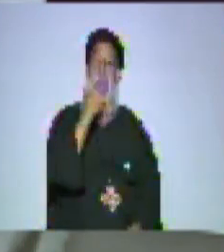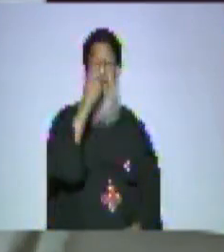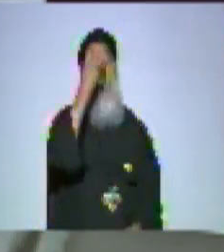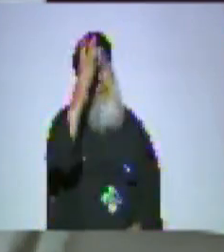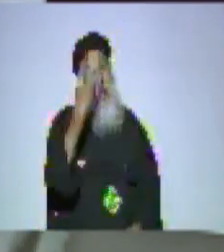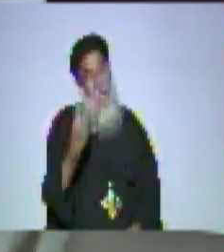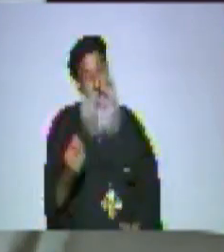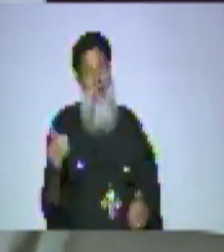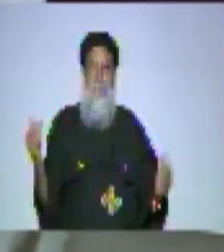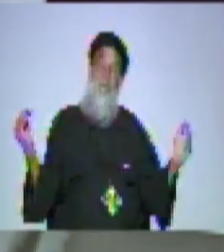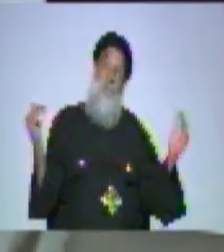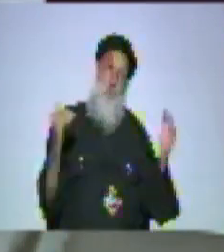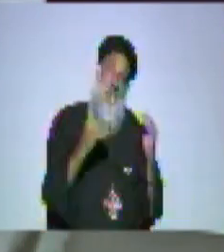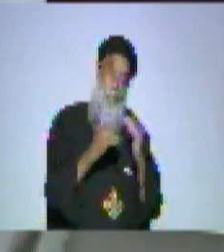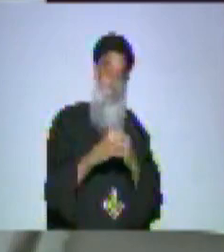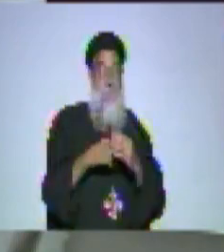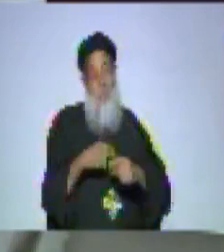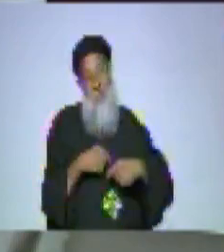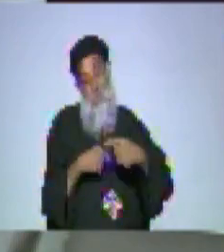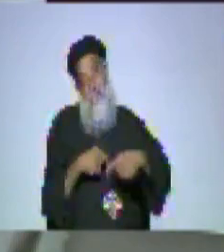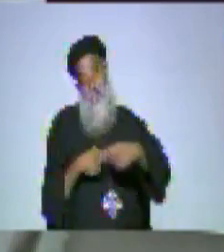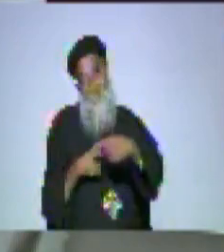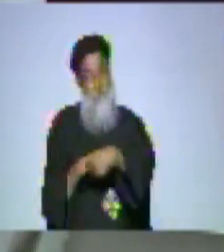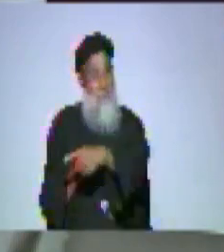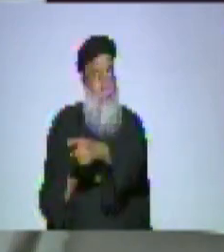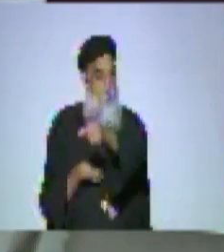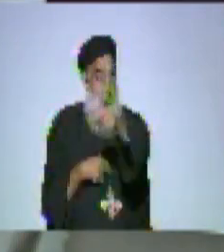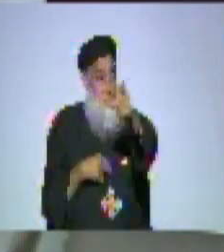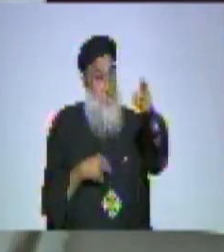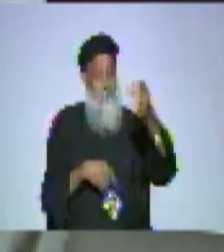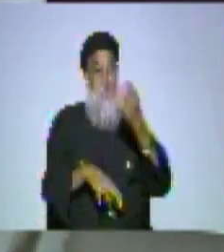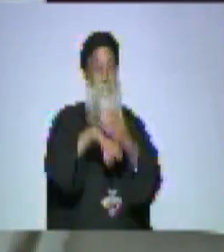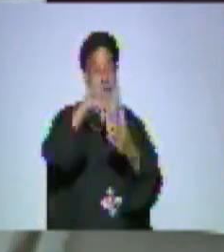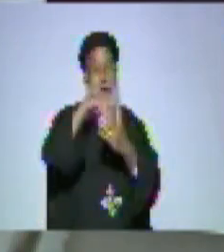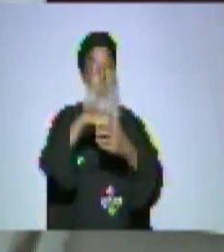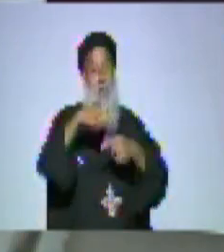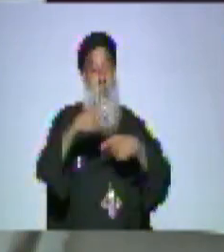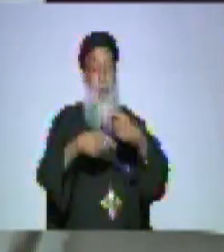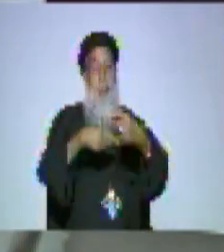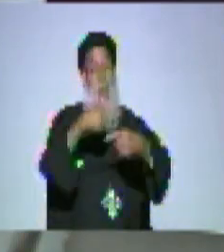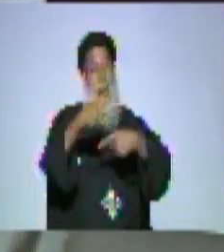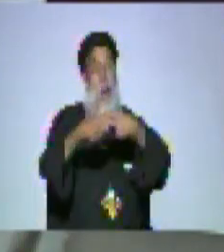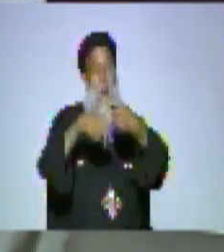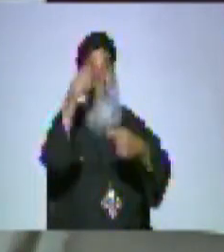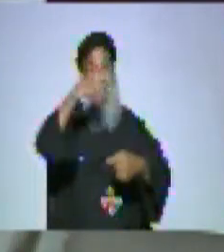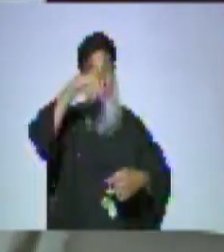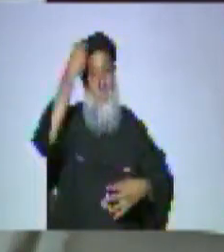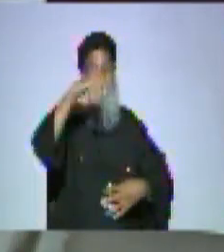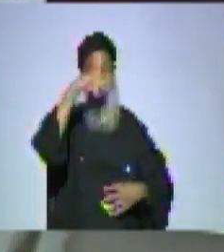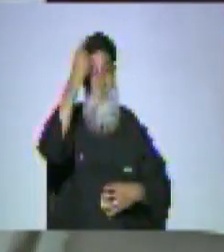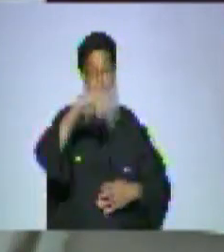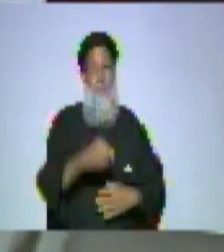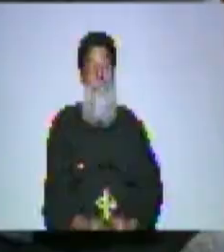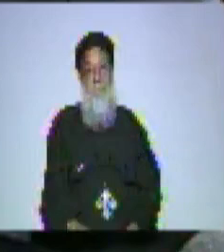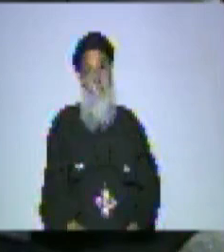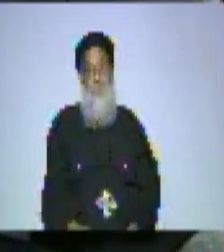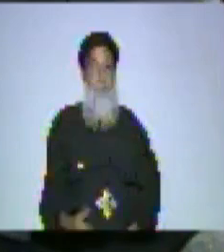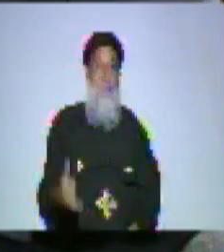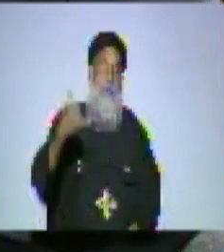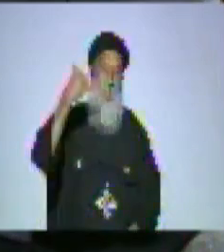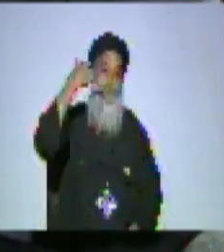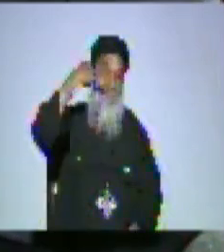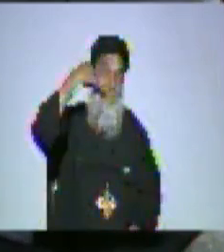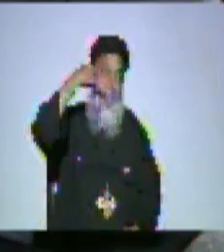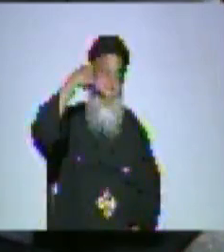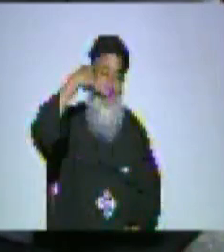يعني اكليل دائم يعني بدايات مستمره يعني نجوى